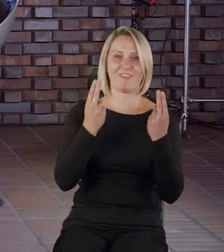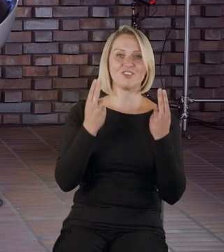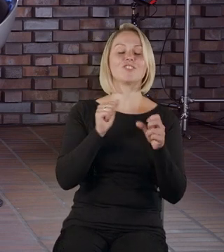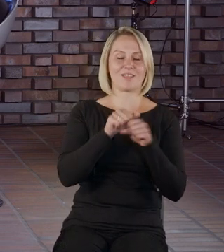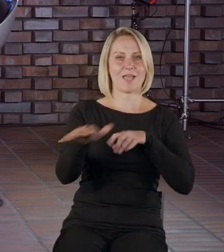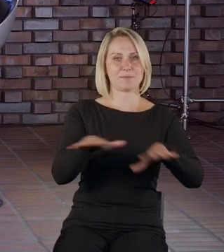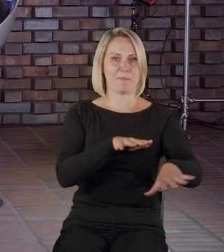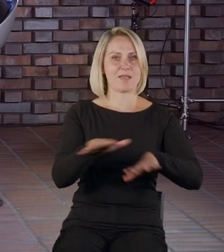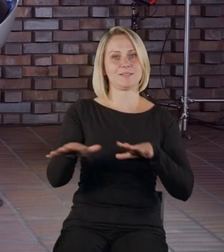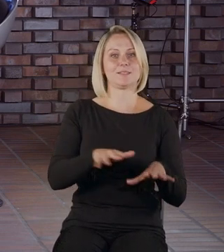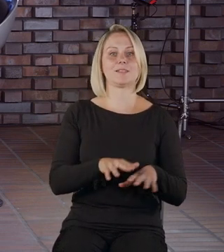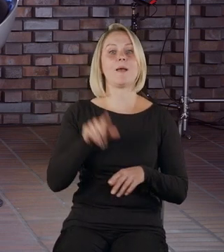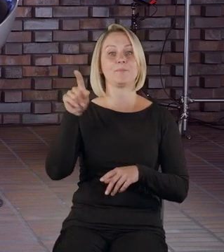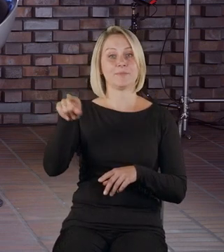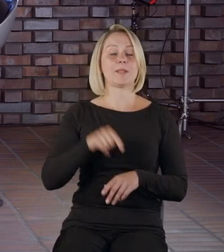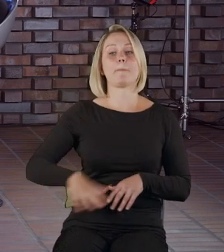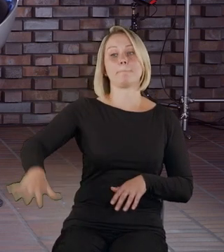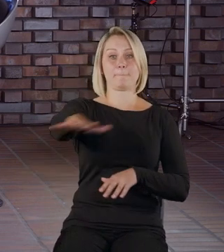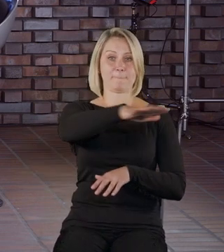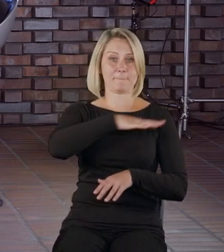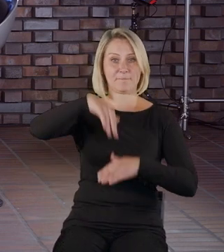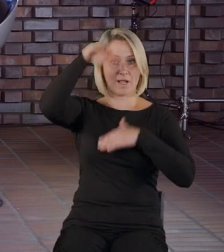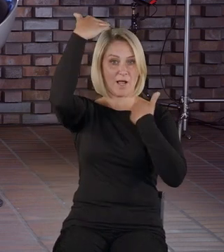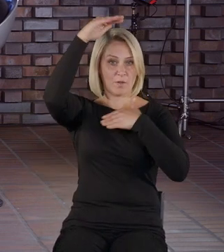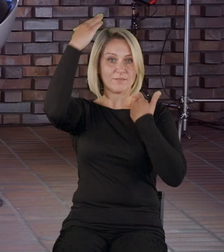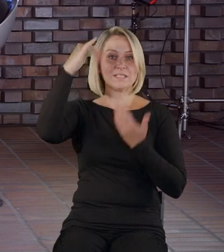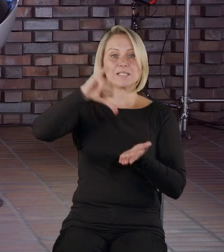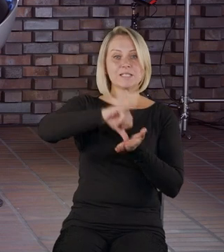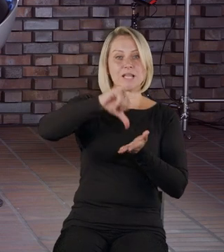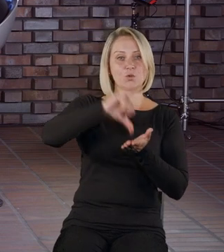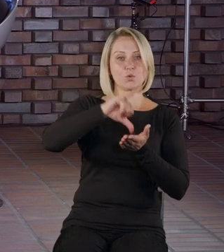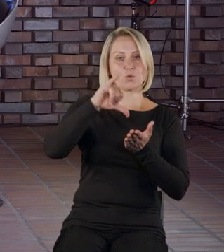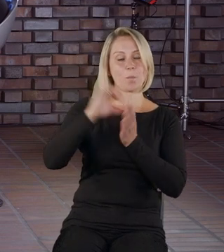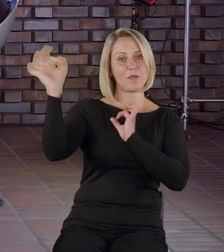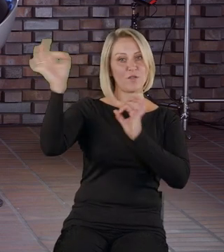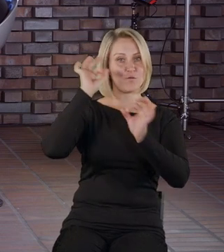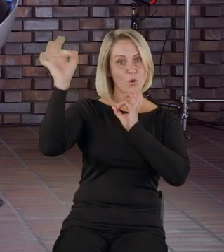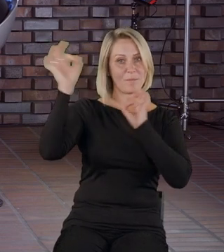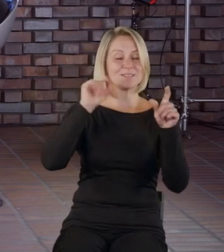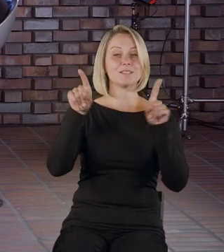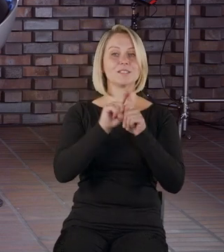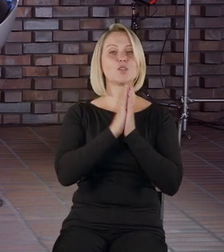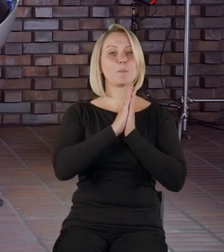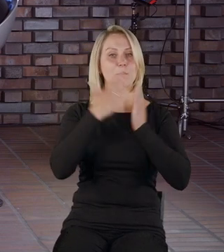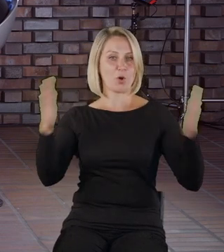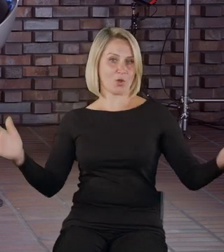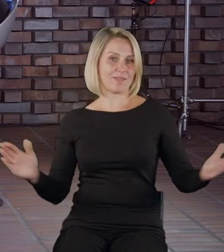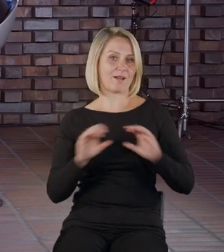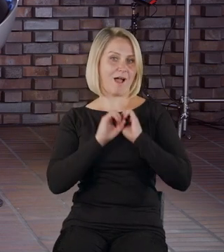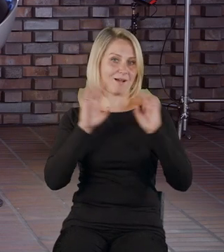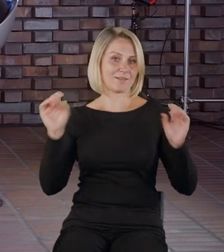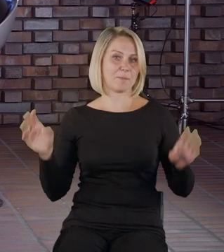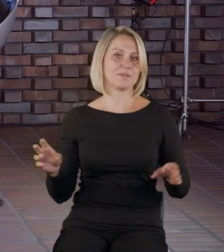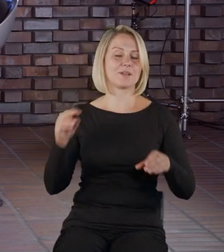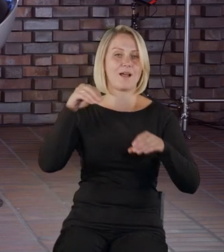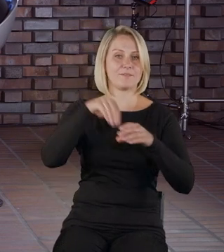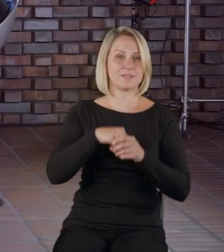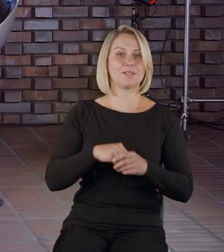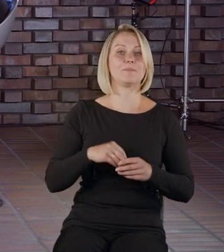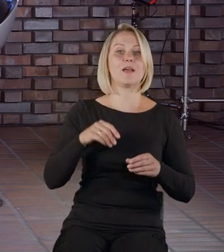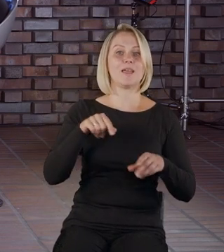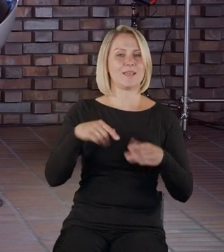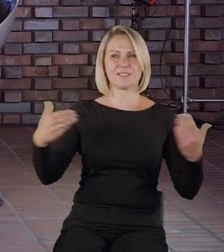takie miejsce. Na kampusie w Katowicach znajduje się Centrum Informacji Naukowej i Biblioteka Akademicka, w skrócie CYNIBA. Jest to jedna